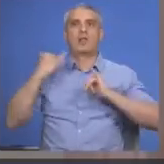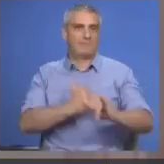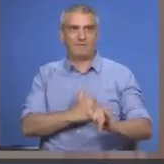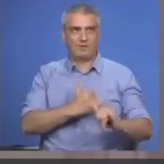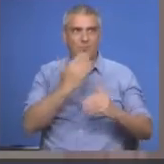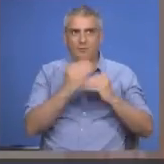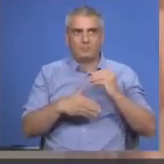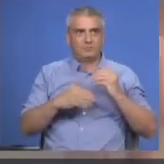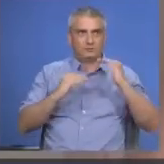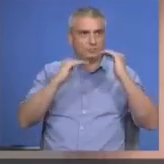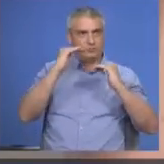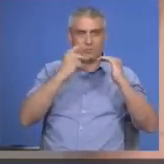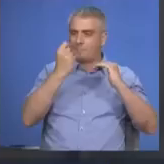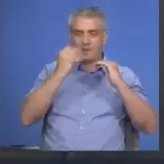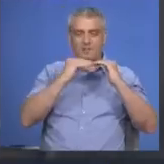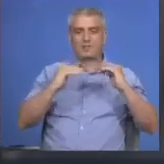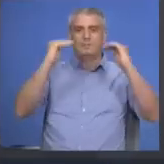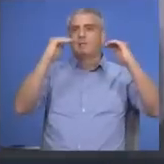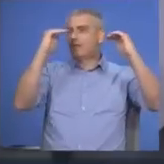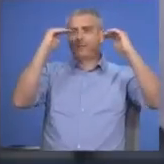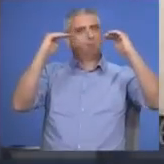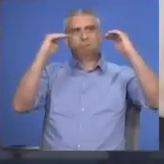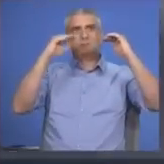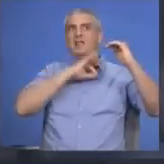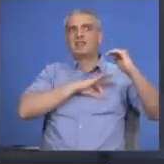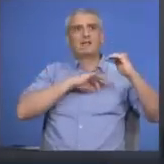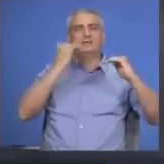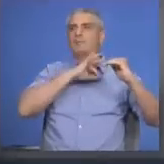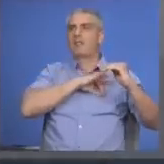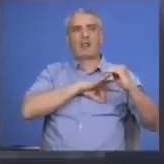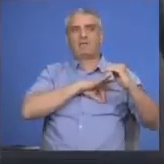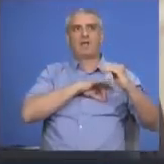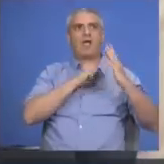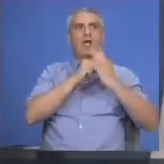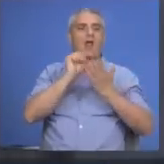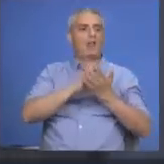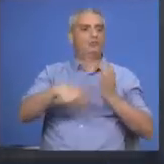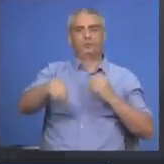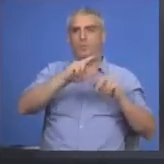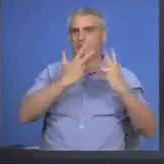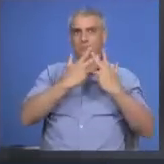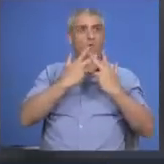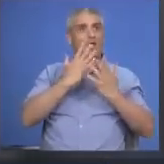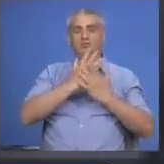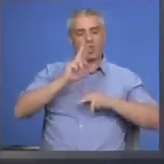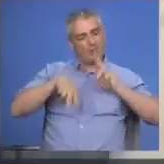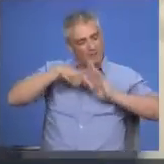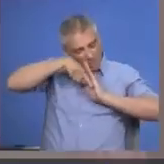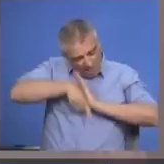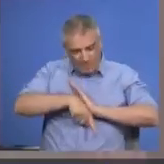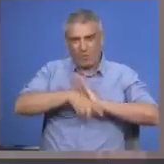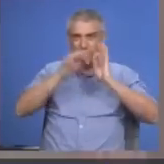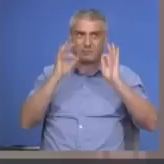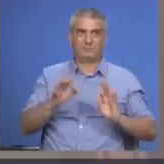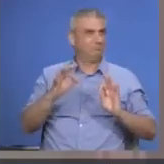של דבר שיווי המשקל של המחיר תמיד ילך כלפי מעלה, כי האינטרס שלהם תמיד יהיה להרוויח על חשבונו של הציבור. ולכן עד שלא יהיה פה טיפול עומק, טיפול שורש, אני